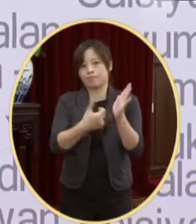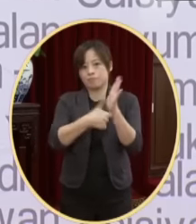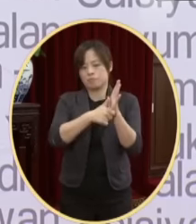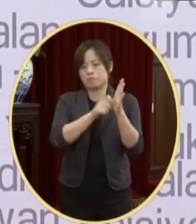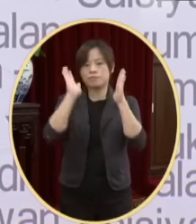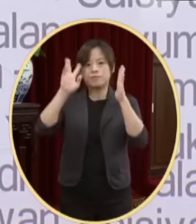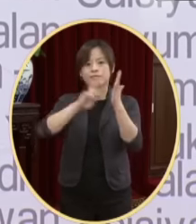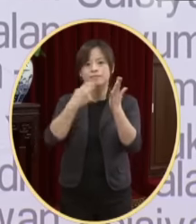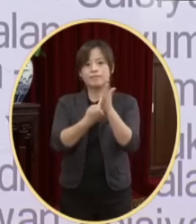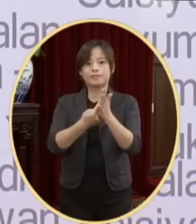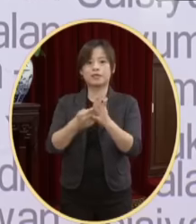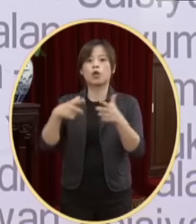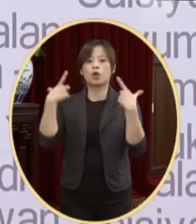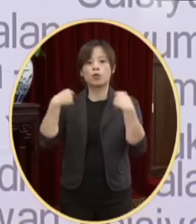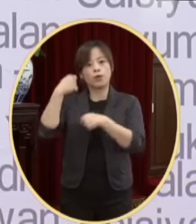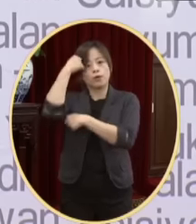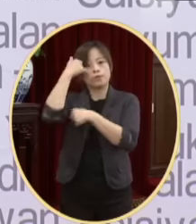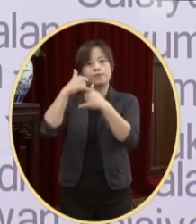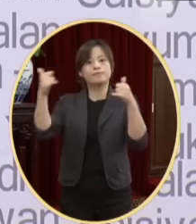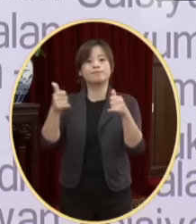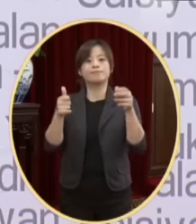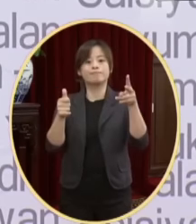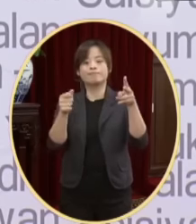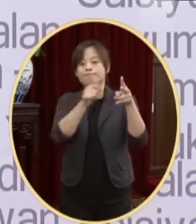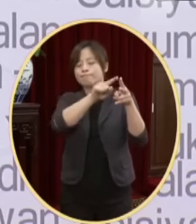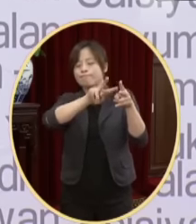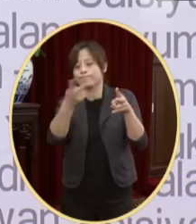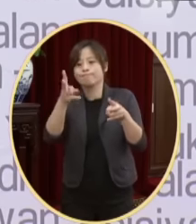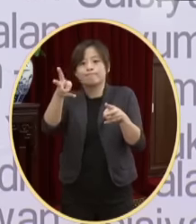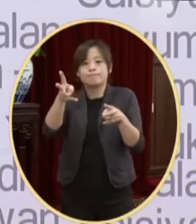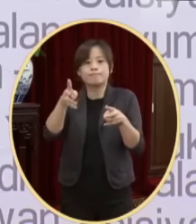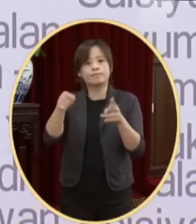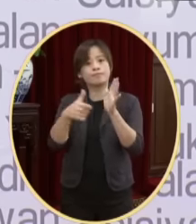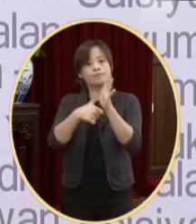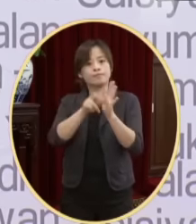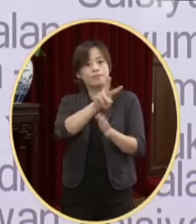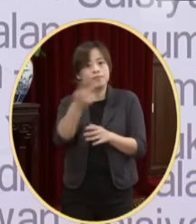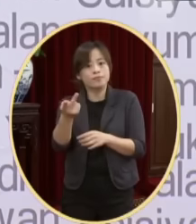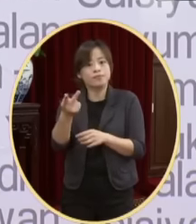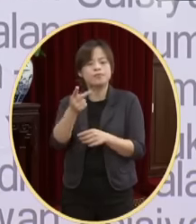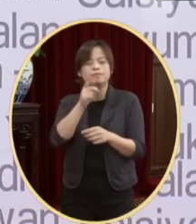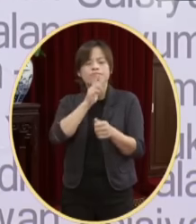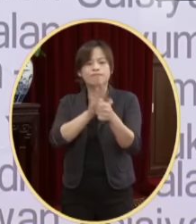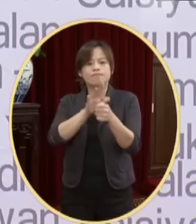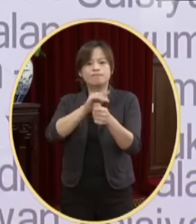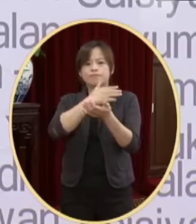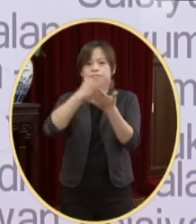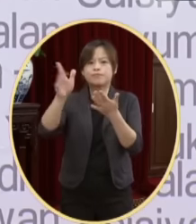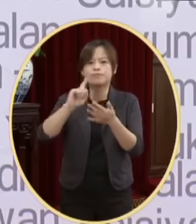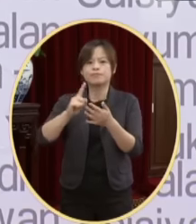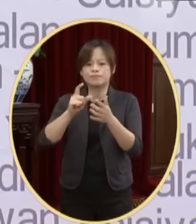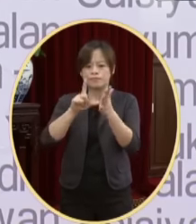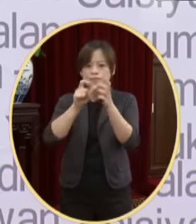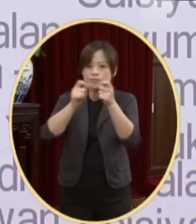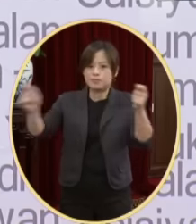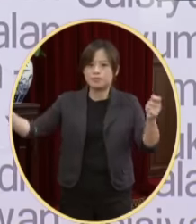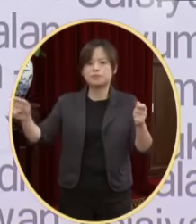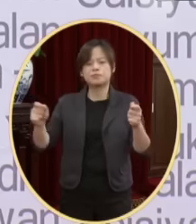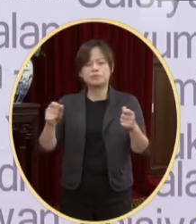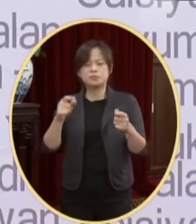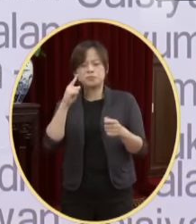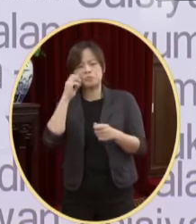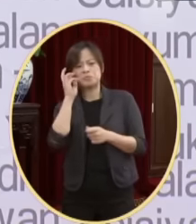明为原住民。这个证明不仅去除了长期以来